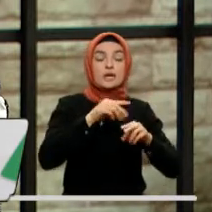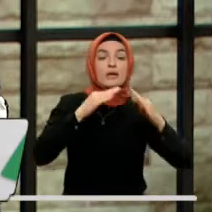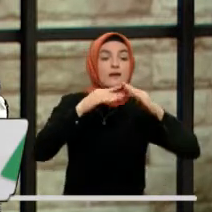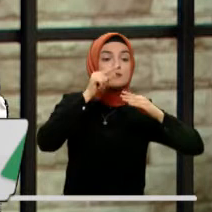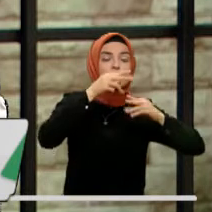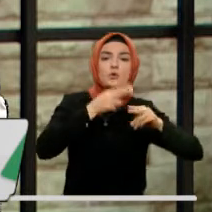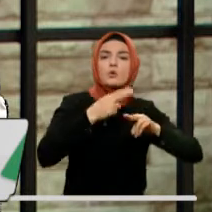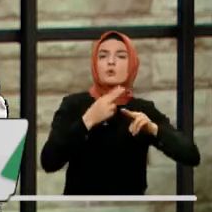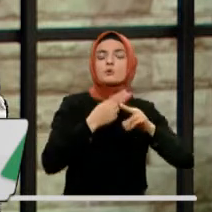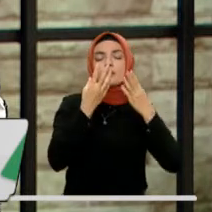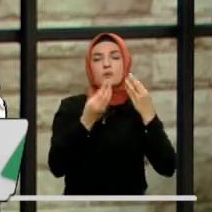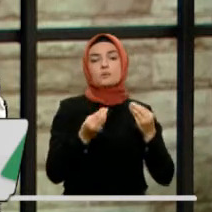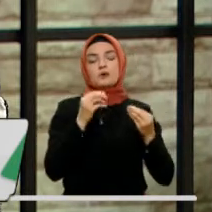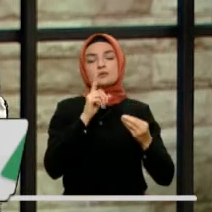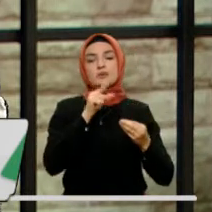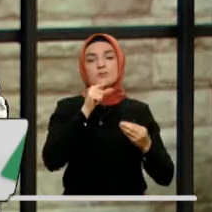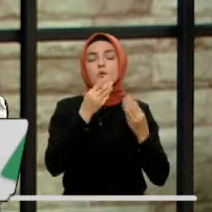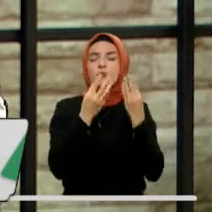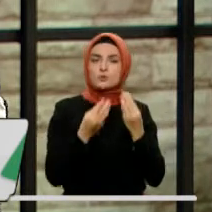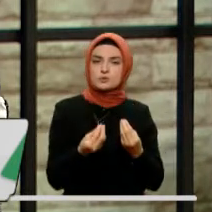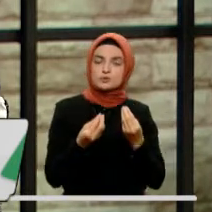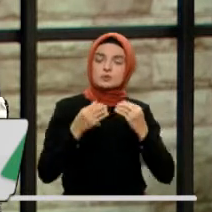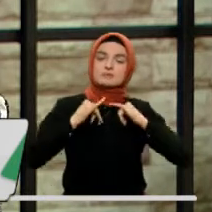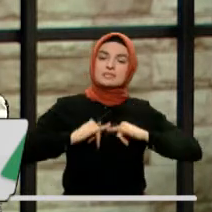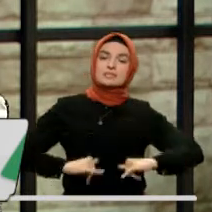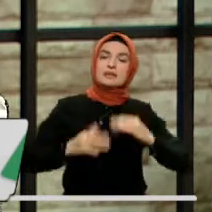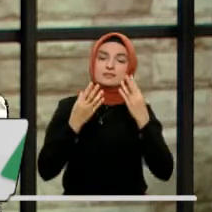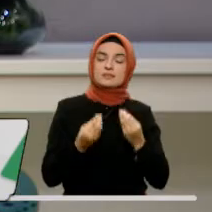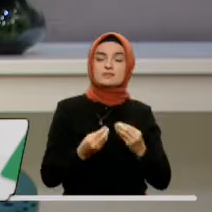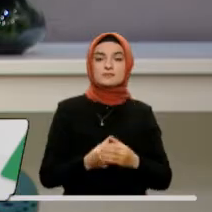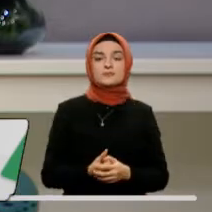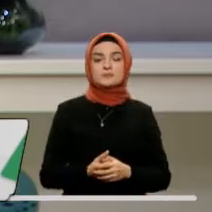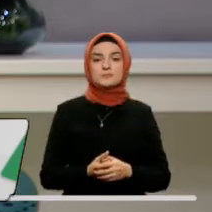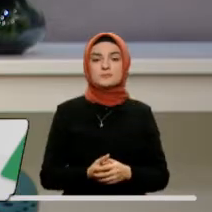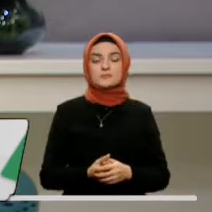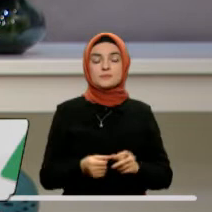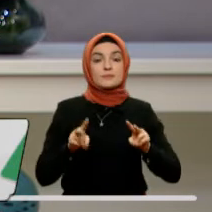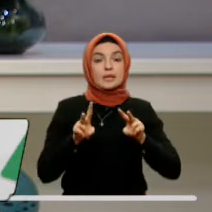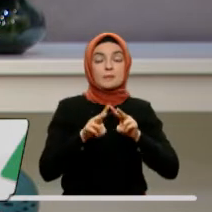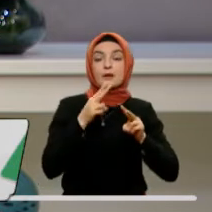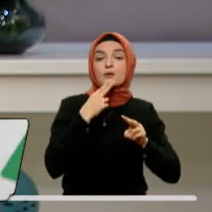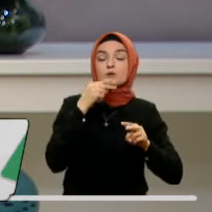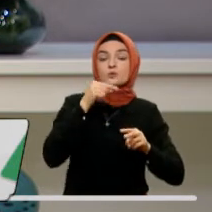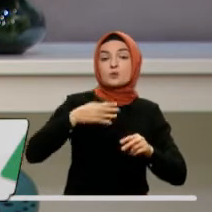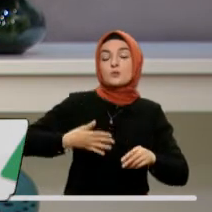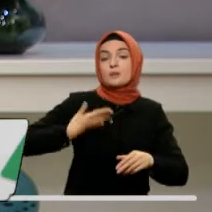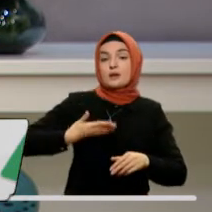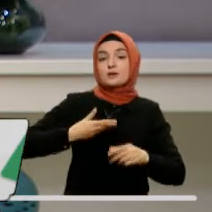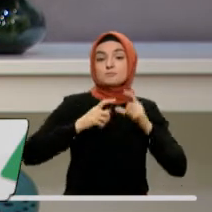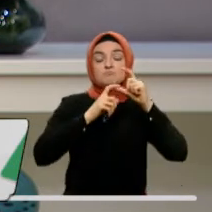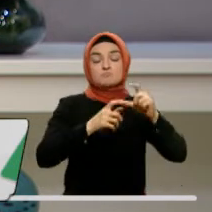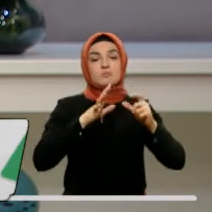lazım aslında. Bu şekilde bir durum olursa çok daha rahat ederiz. Peki Merve Hanımcığım, yine şunu merak ederek sormak istiyorum.